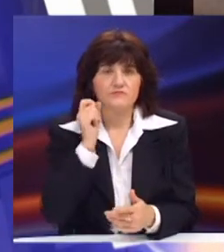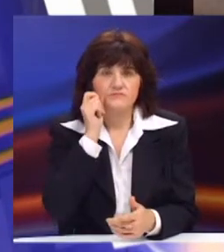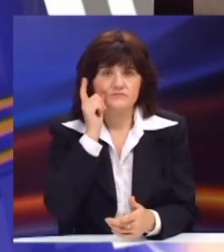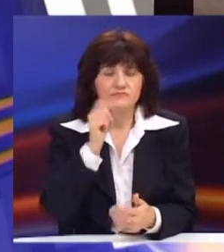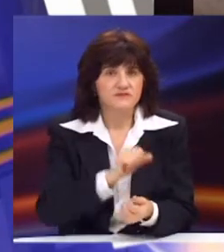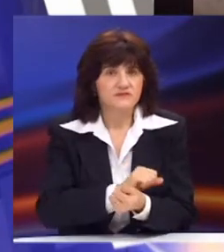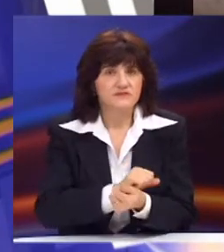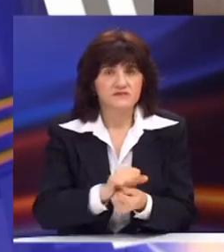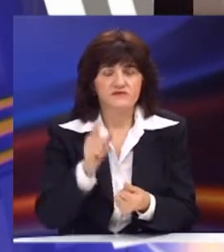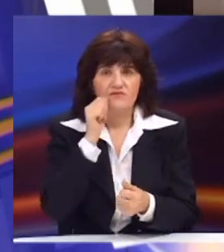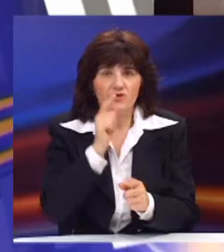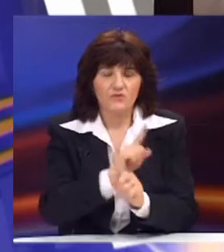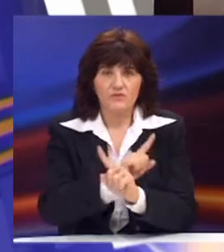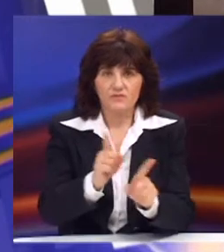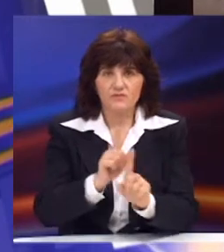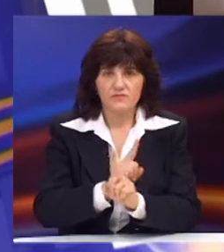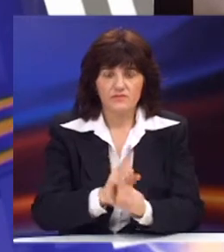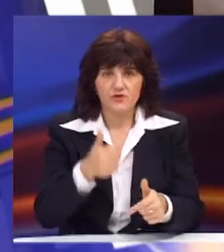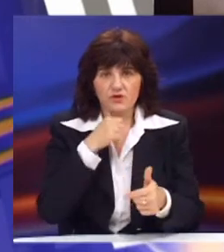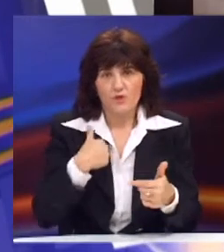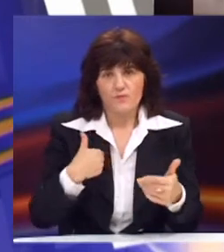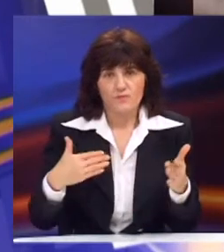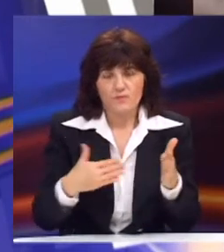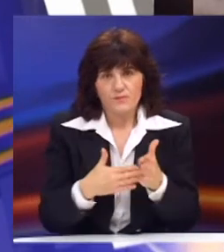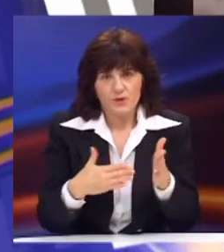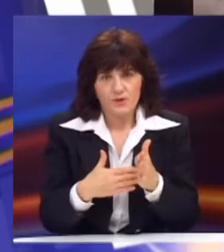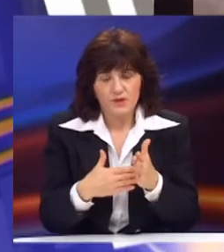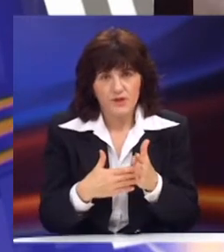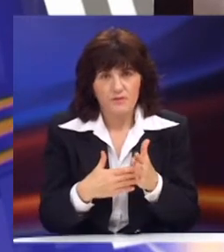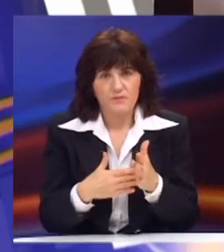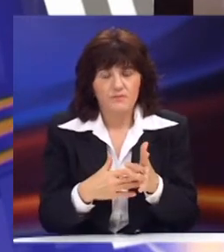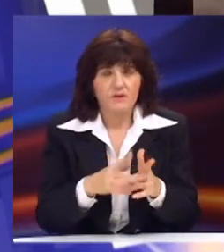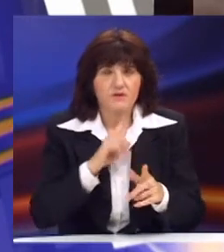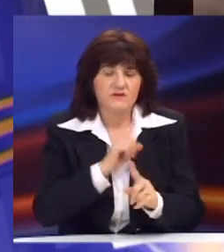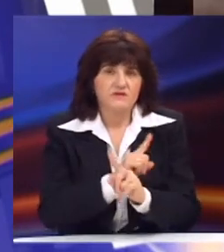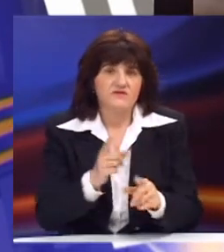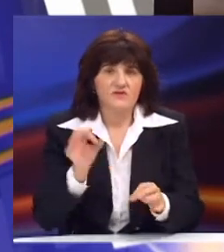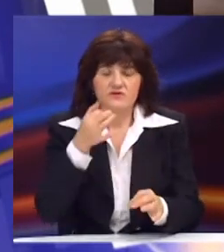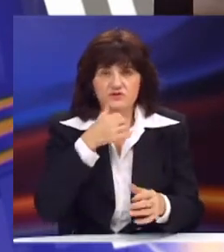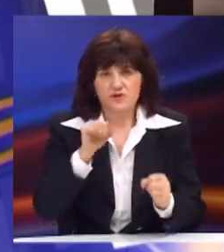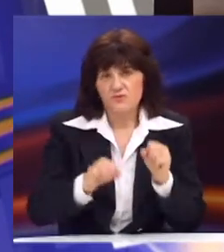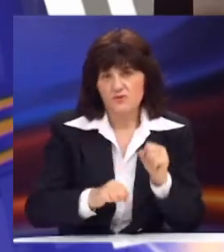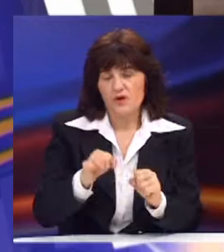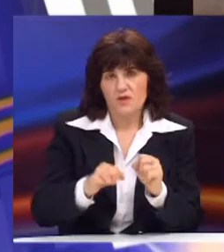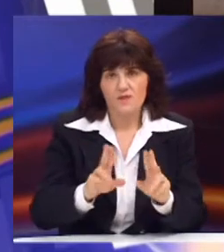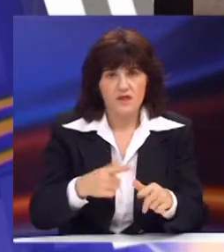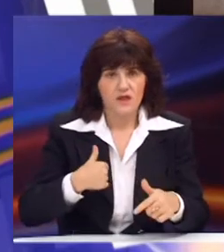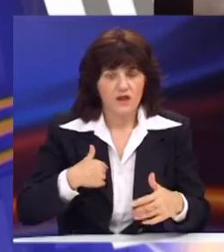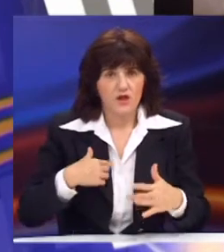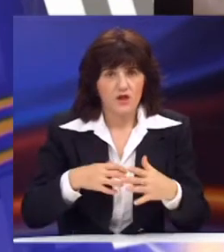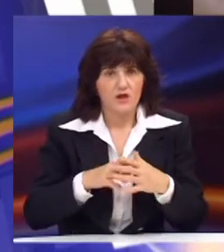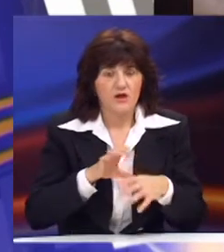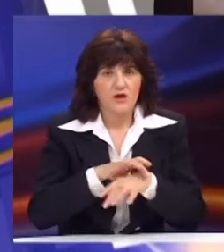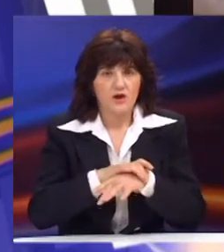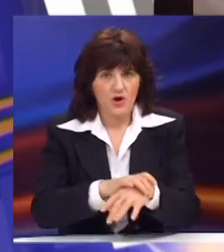čine svi ljudi koji sa svim svojim potrebama i, da kažemo, manama, vrlinama i sve što svako